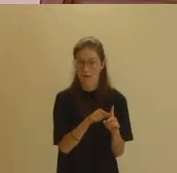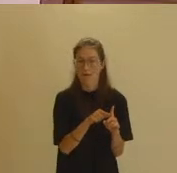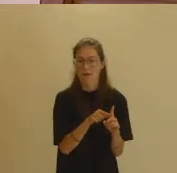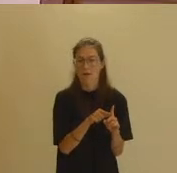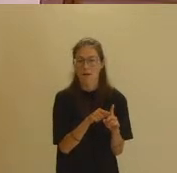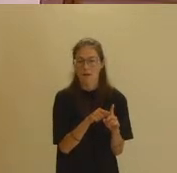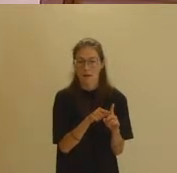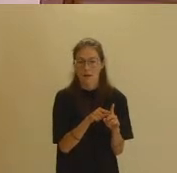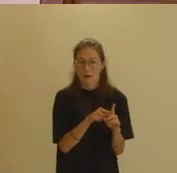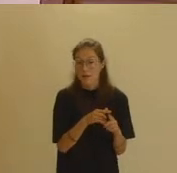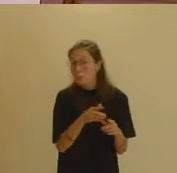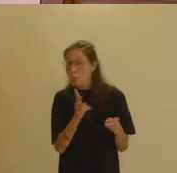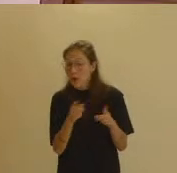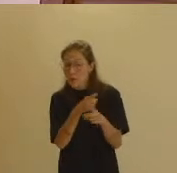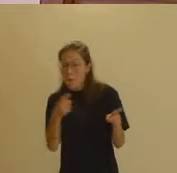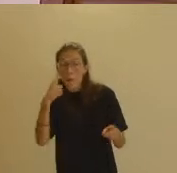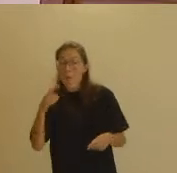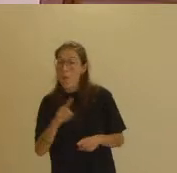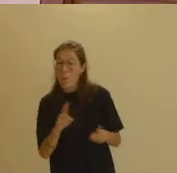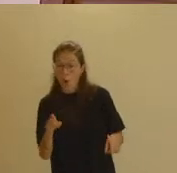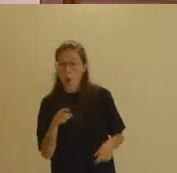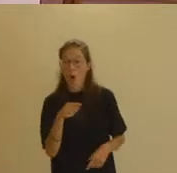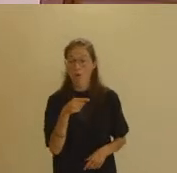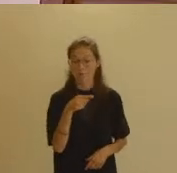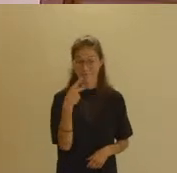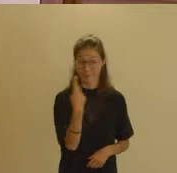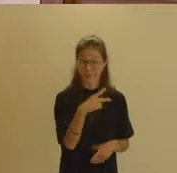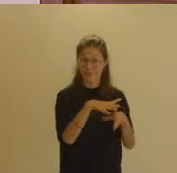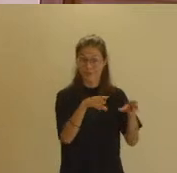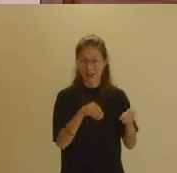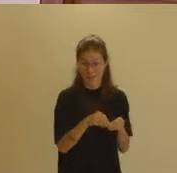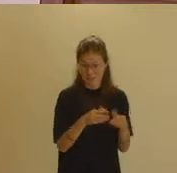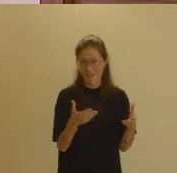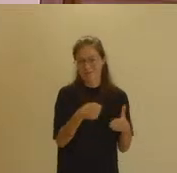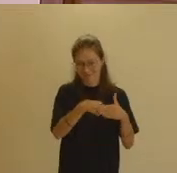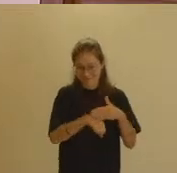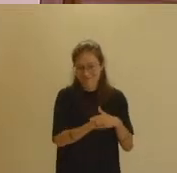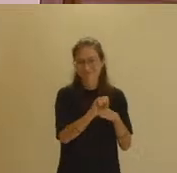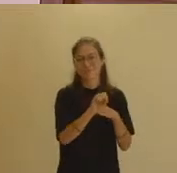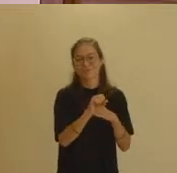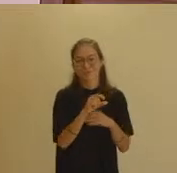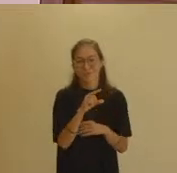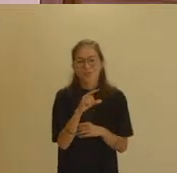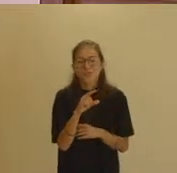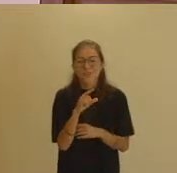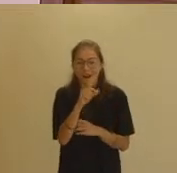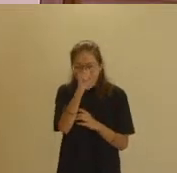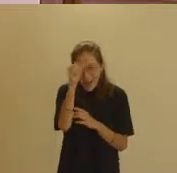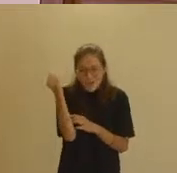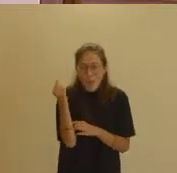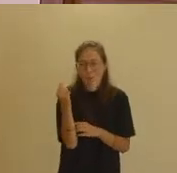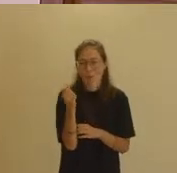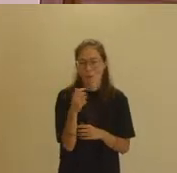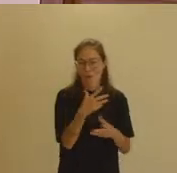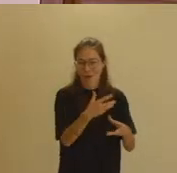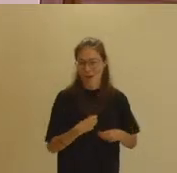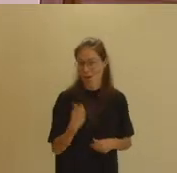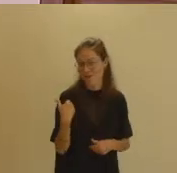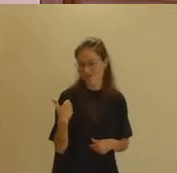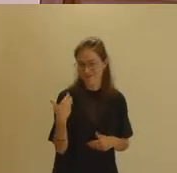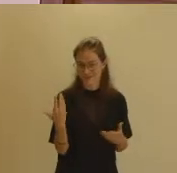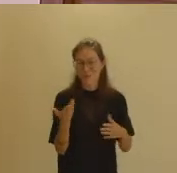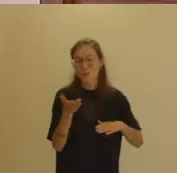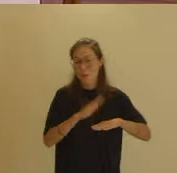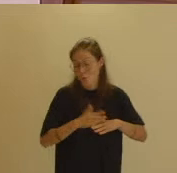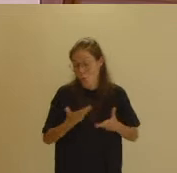pour celles et ceux qui ne savent pas, elle a accueilli dans sa famille un petit Line. Voilà, donc elle s'occupe de son